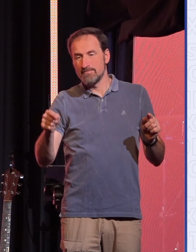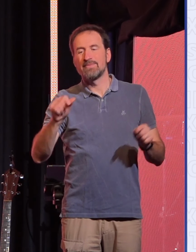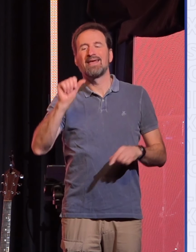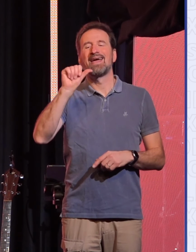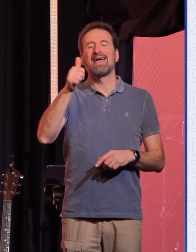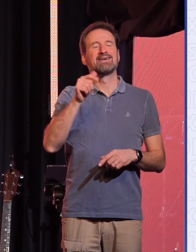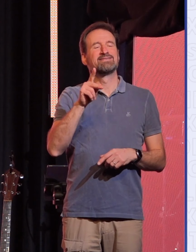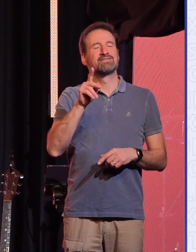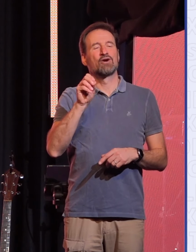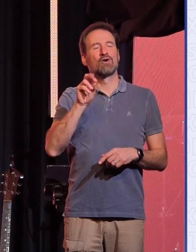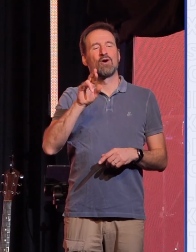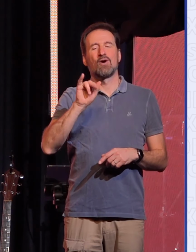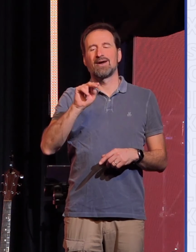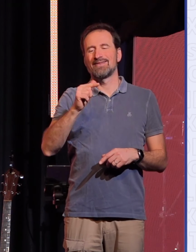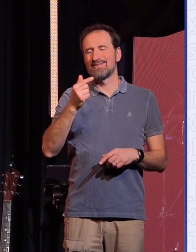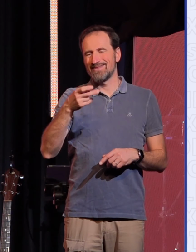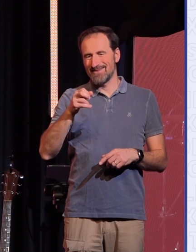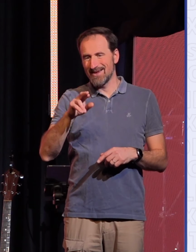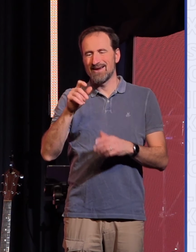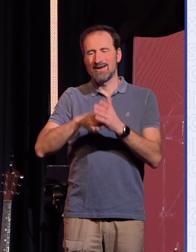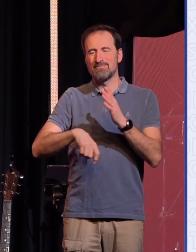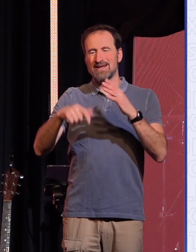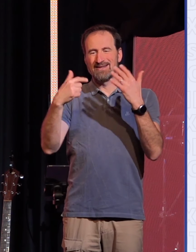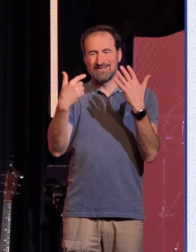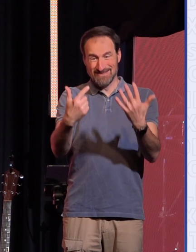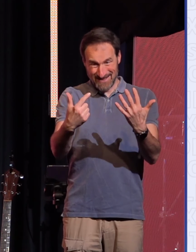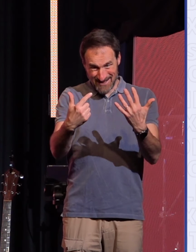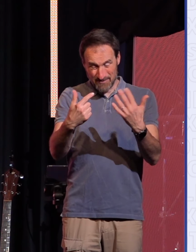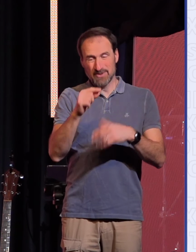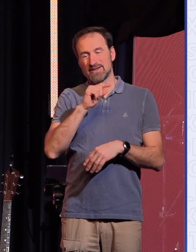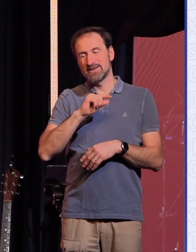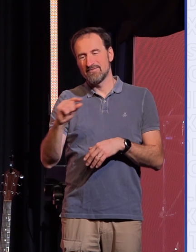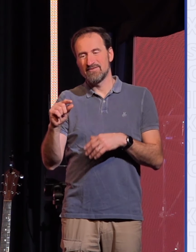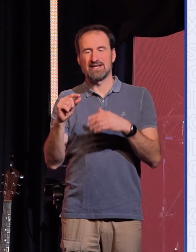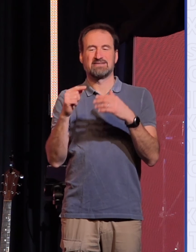1. Korinther 7 und die folgenden Verse 7 und 8 und